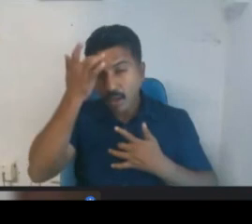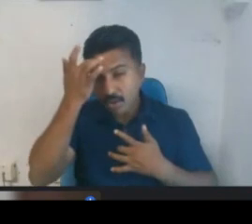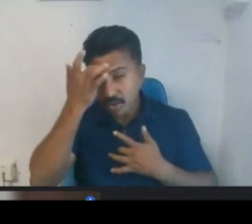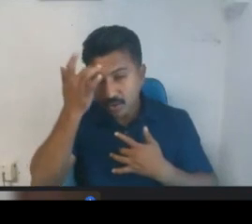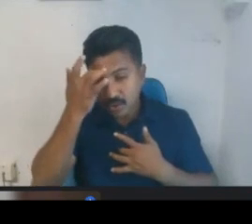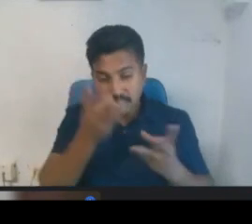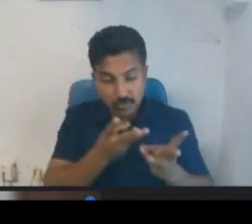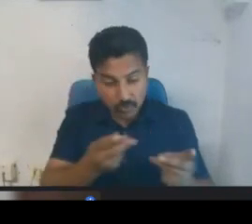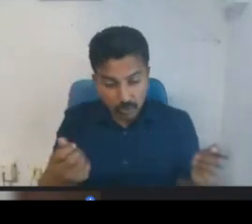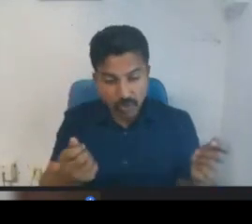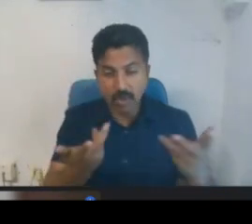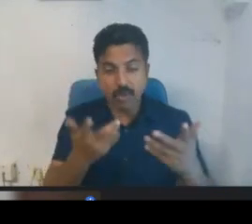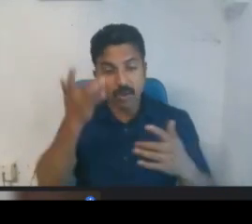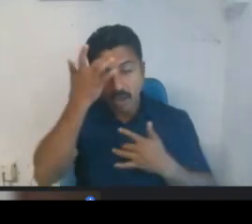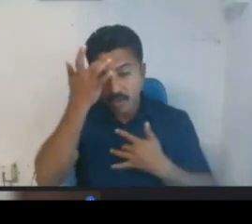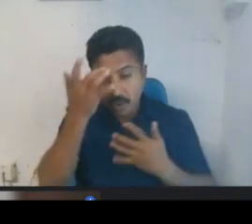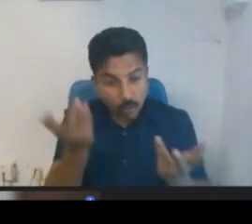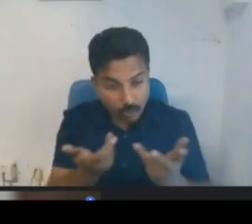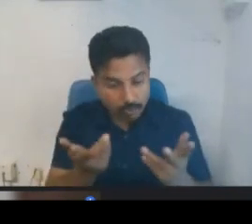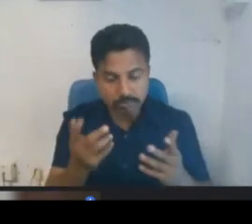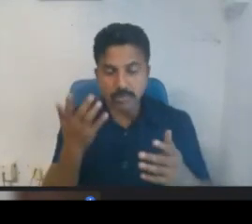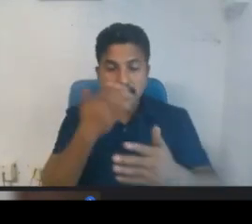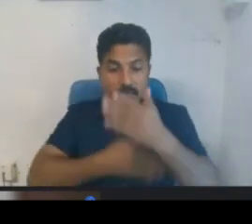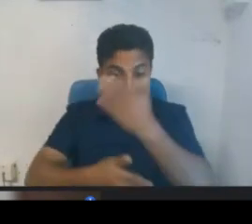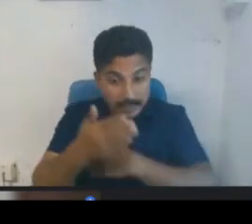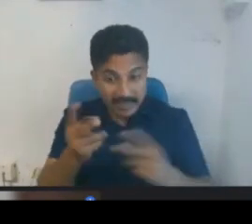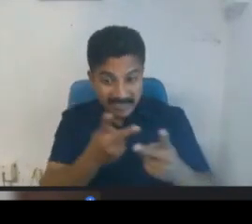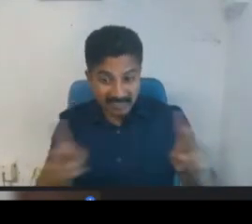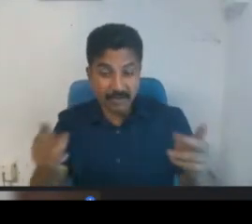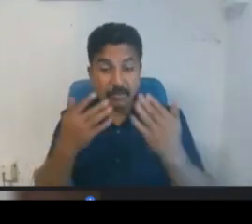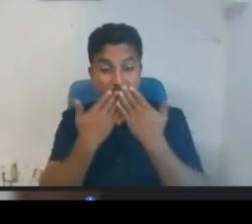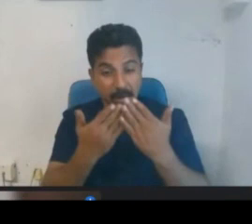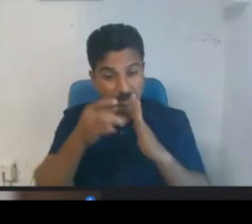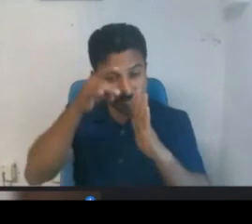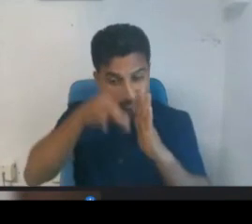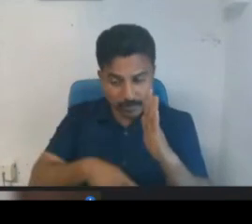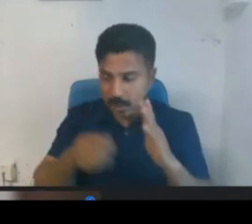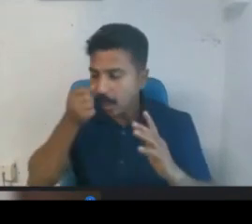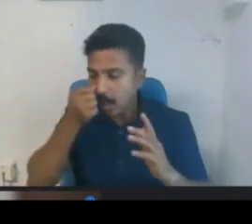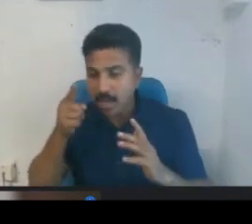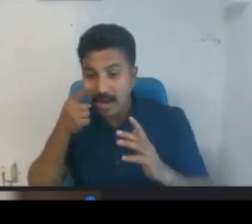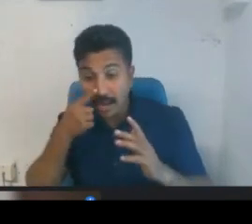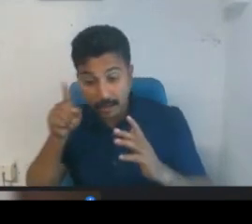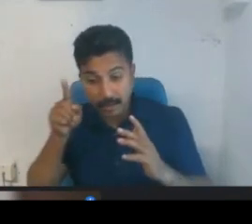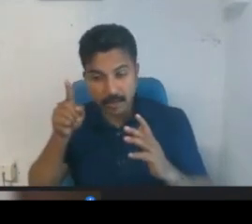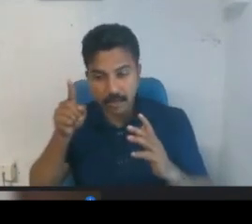ഏത് രീതിയിലാണെന്ന് നമുക്കറിയില്ല. ഇത്തരത്തില് ഭിന്നശേഷിയെ കുറിച്ചുള്ള പഠനങ്ങൾ പലപ്പോഴും പല പാരൻസിനും